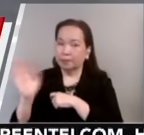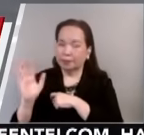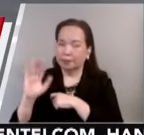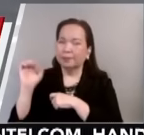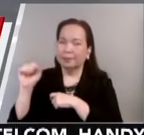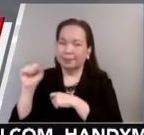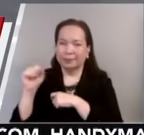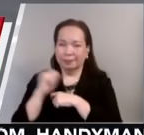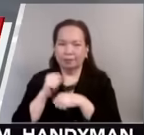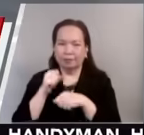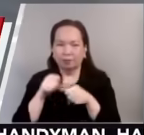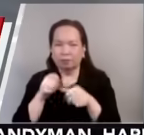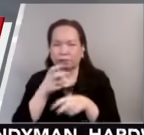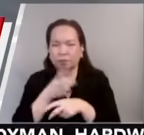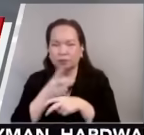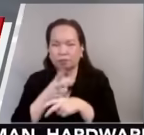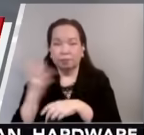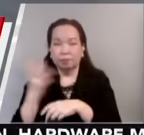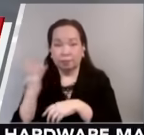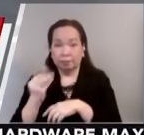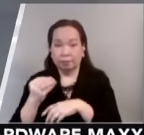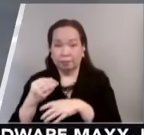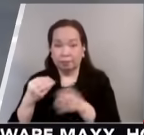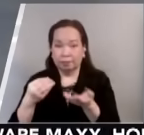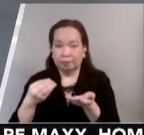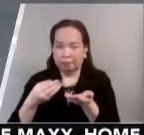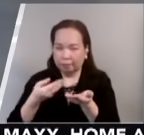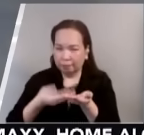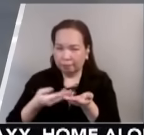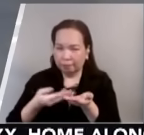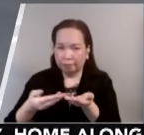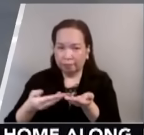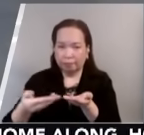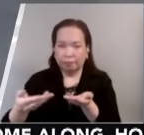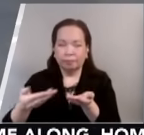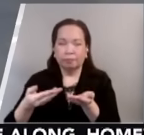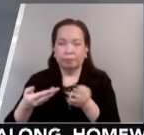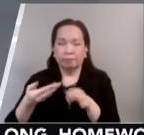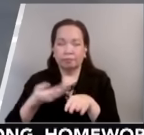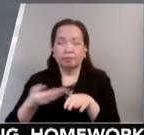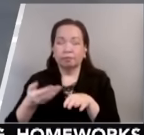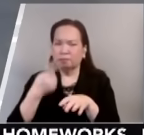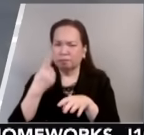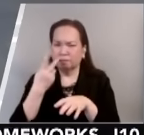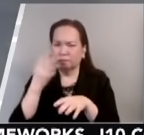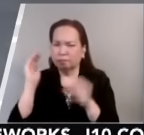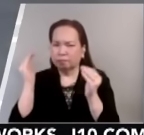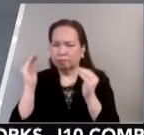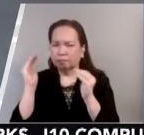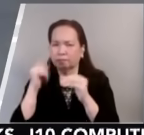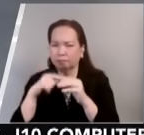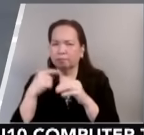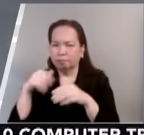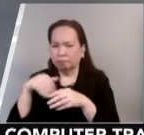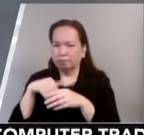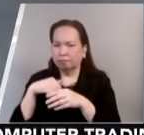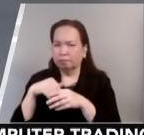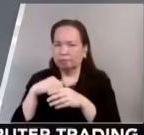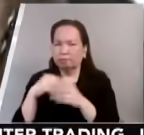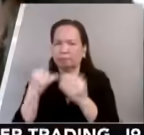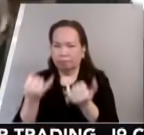dito sa Batangas port at kumpara Noong mga nakakaraang araw ay kapansinpansin na kahit papaano'y nakakahinga hinga na itong